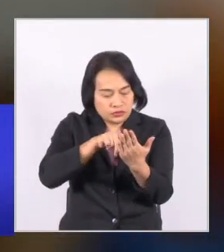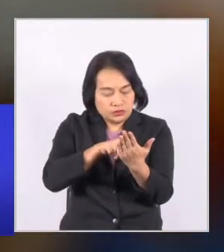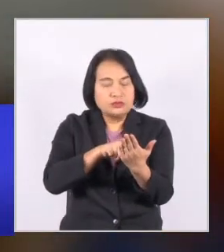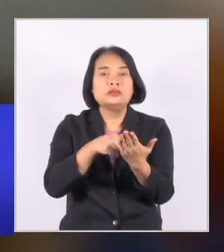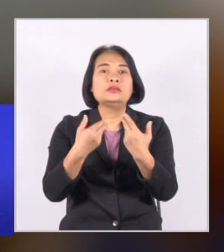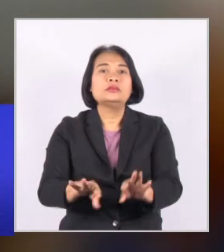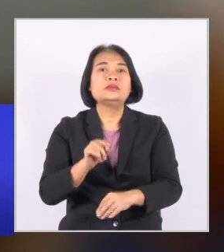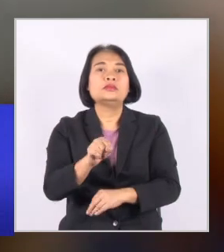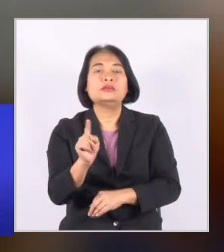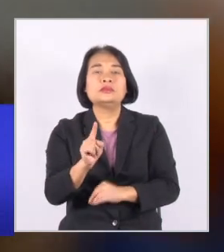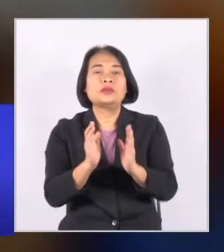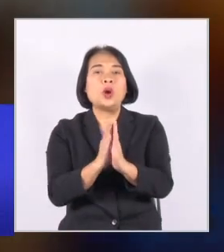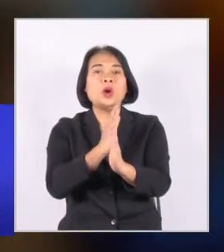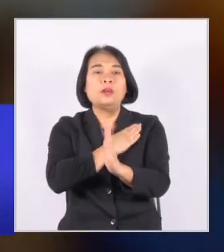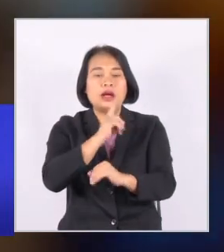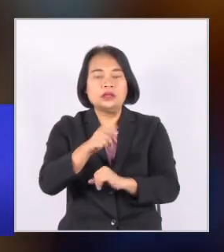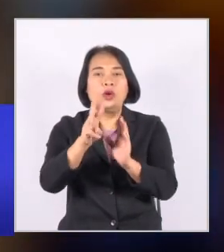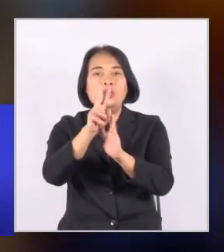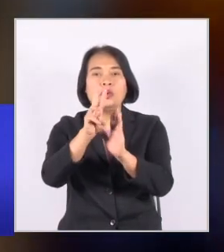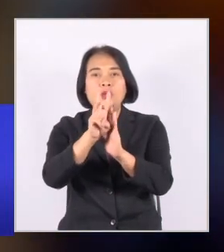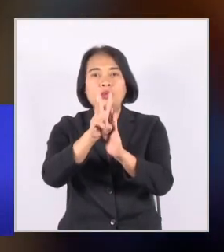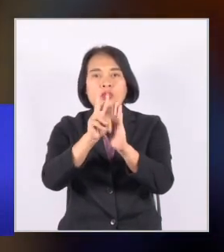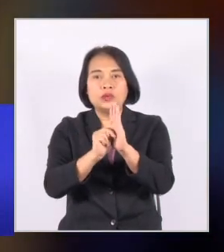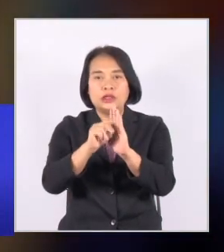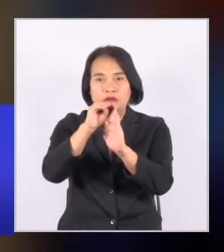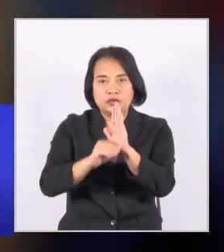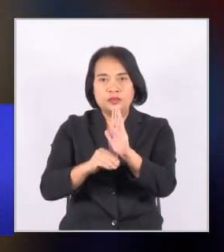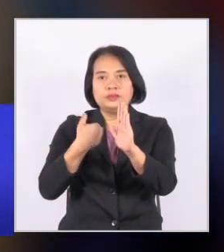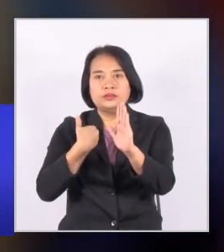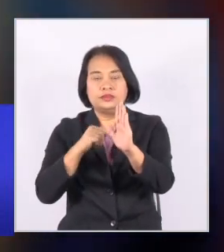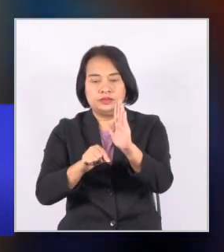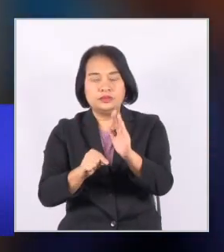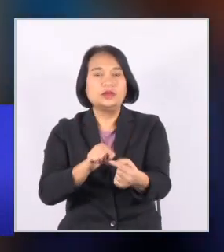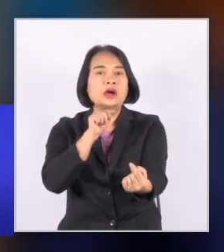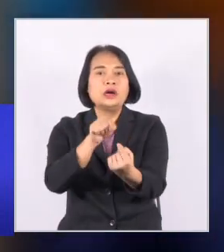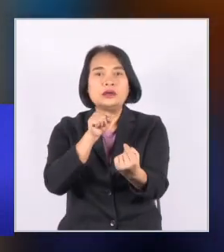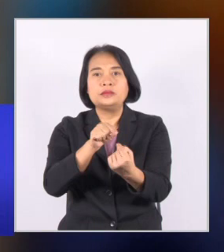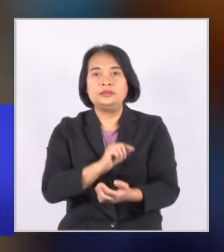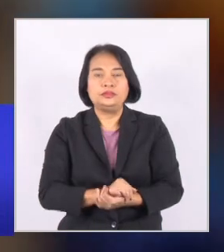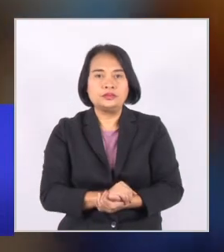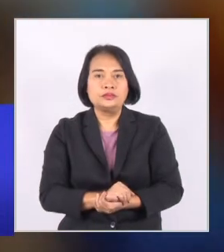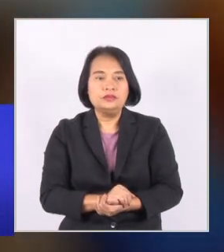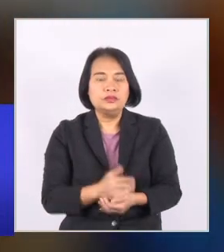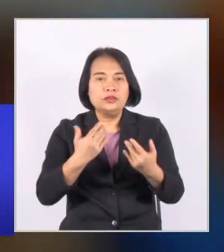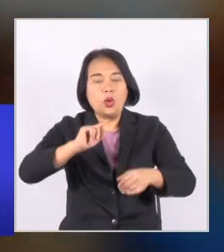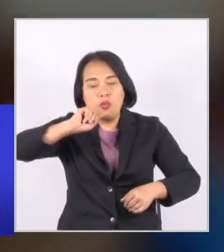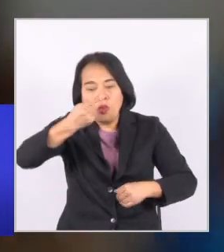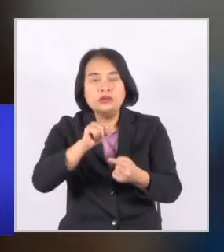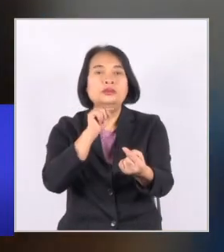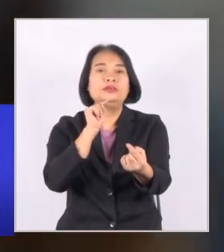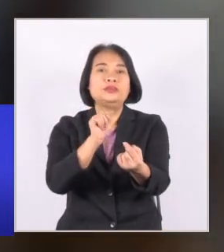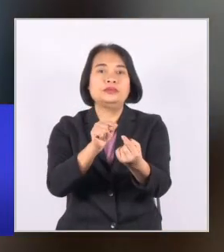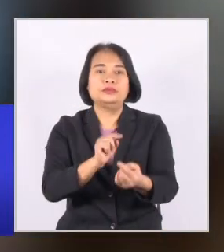ยนะคะเอาเป็นว่าพระต้องมีวินัยนะให้สมกับสมณเพศนะแบบนั้นนะคะแล้วก็ใช้วาจาให้เหมาะสมนะ